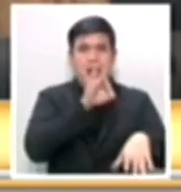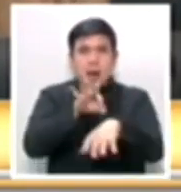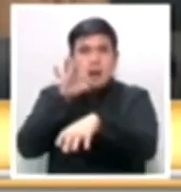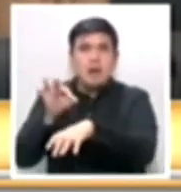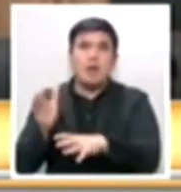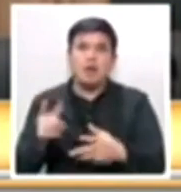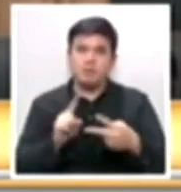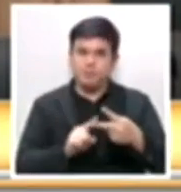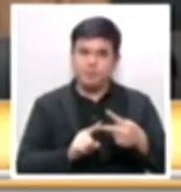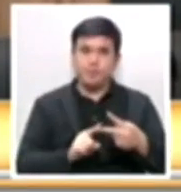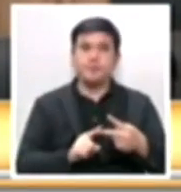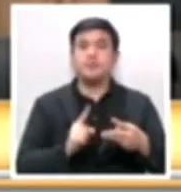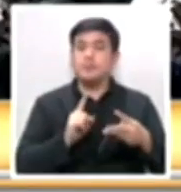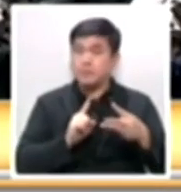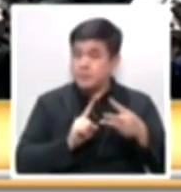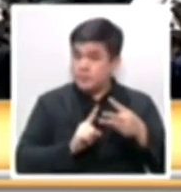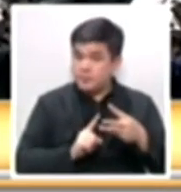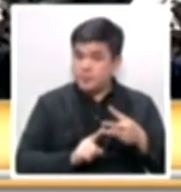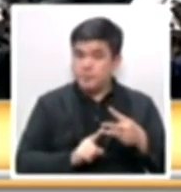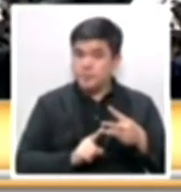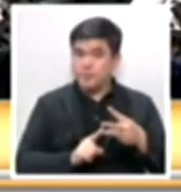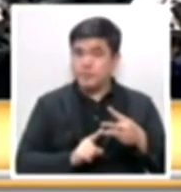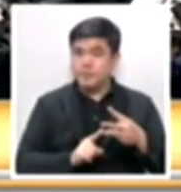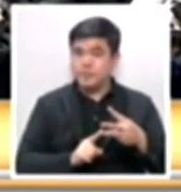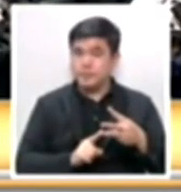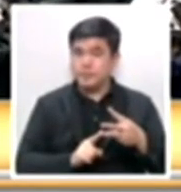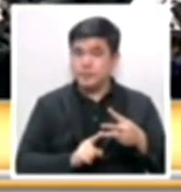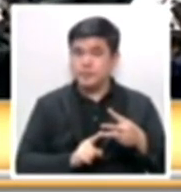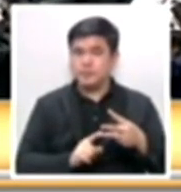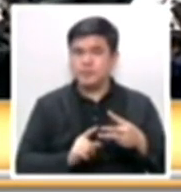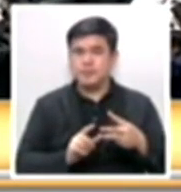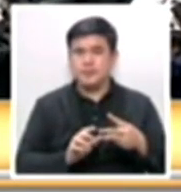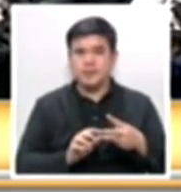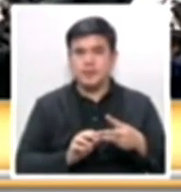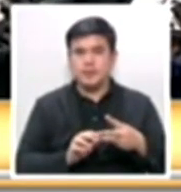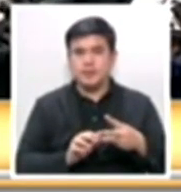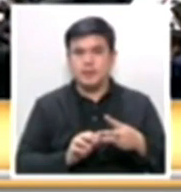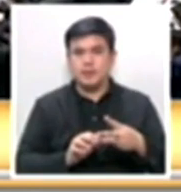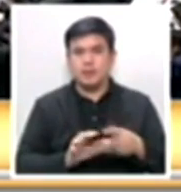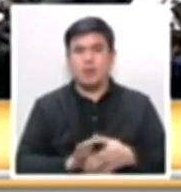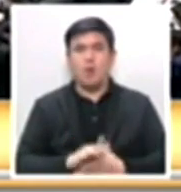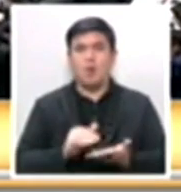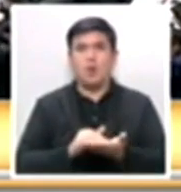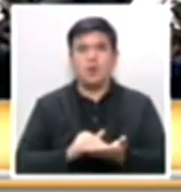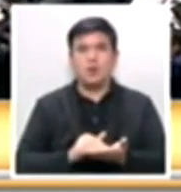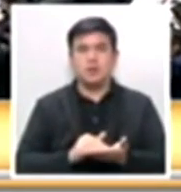จบคำถามข้อที่2ครับ ถ้าไม่ถ้าจำไม่ผิดเนี่ยน่าจะเป็น3คำถามแล้วนะครับ